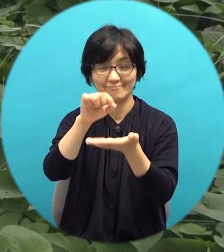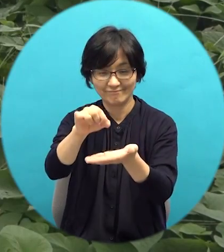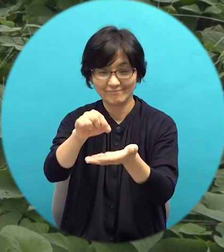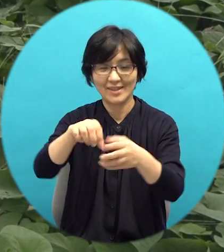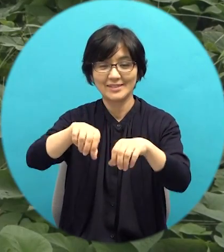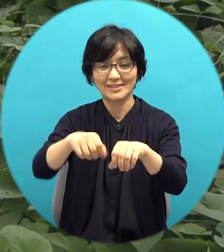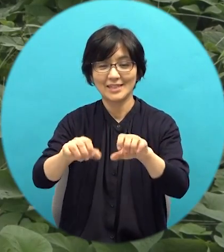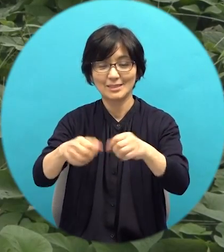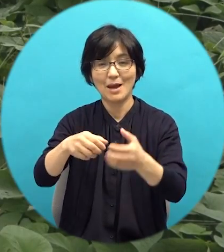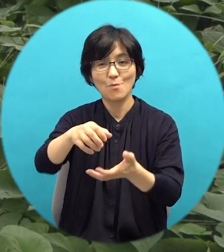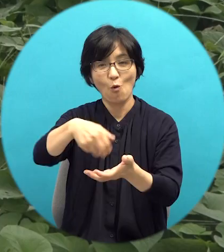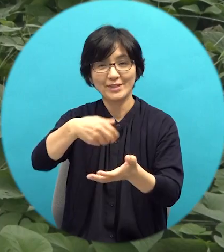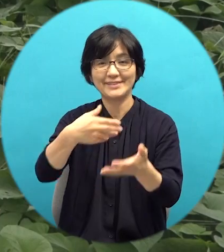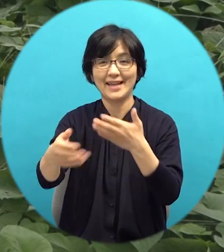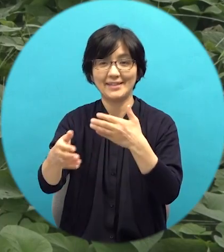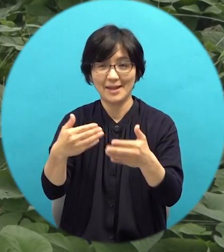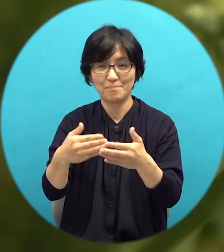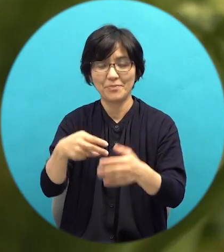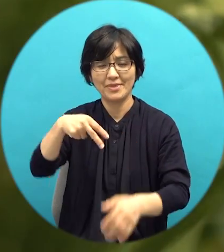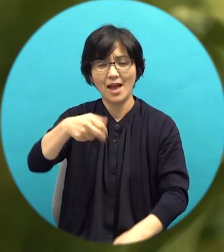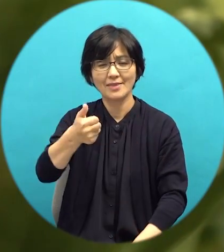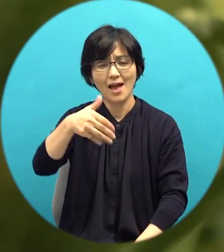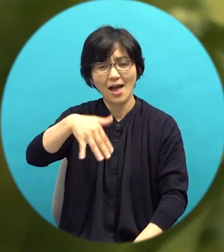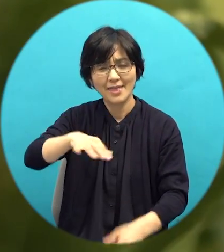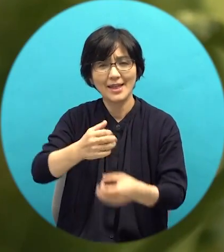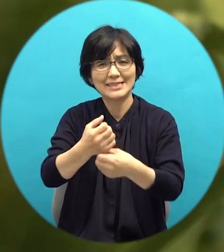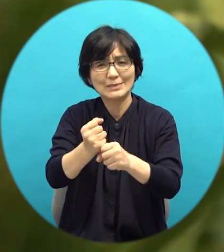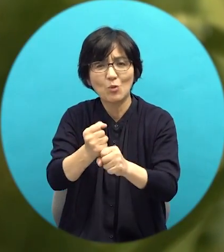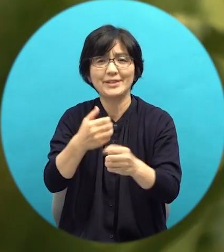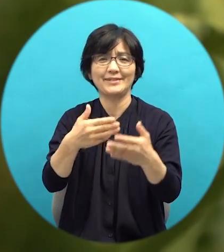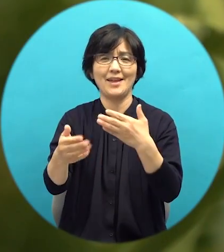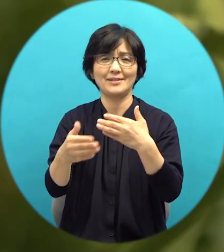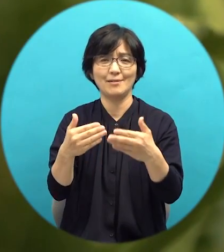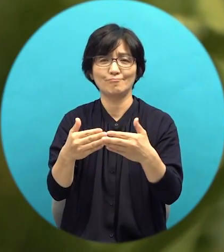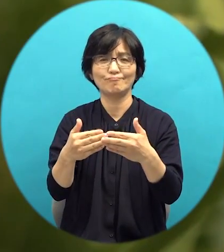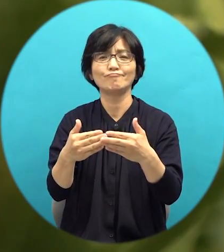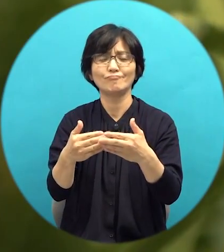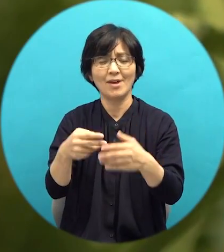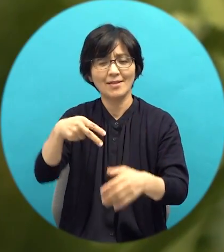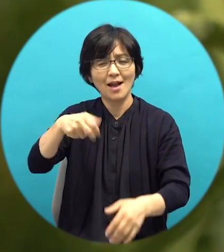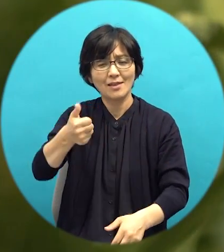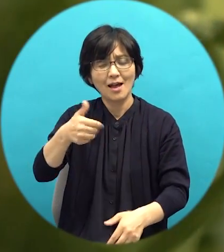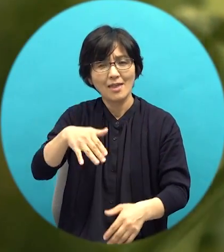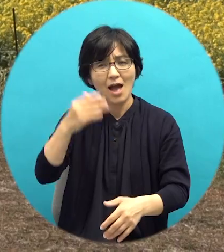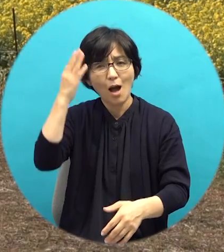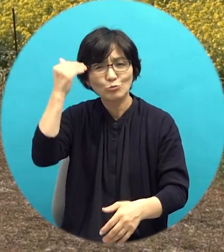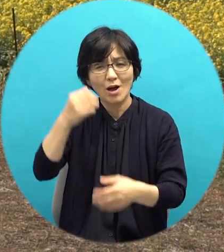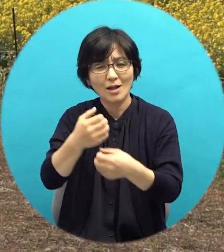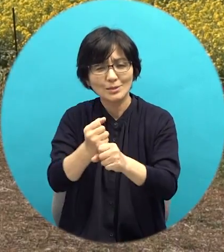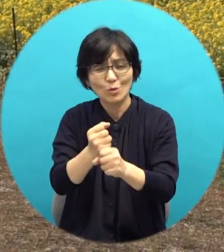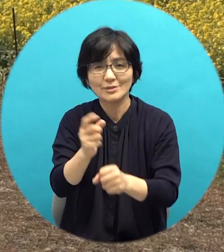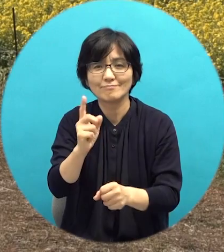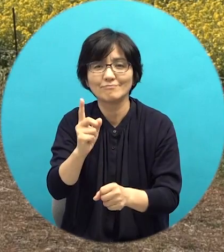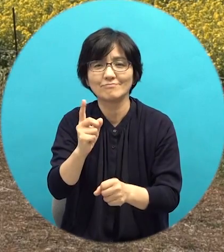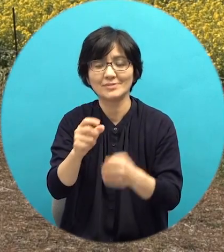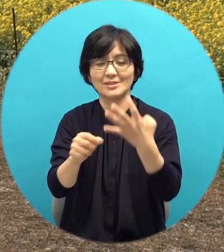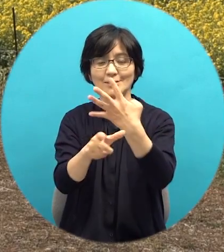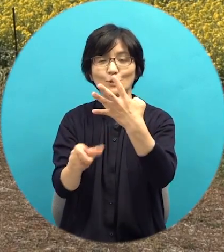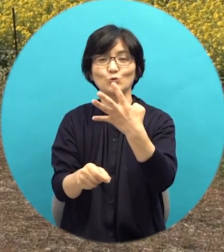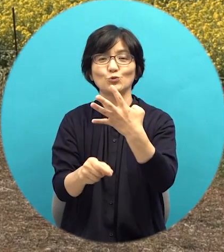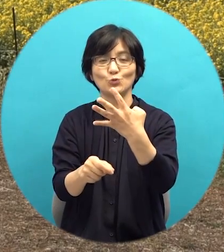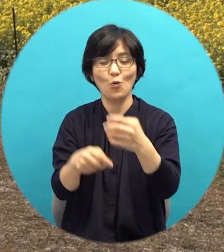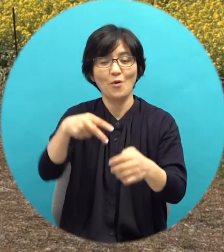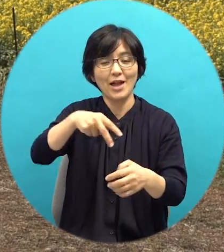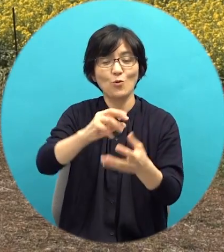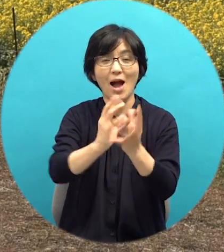さつまいも掘り体験、菜種絞り体験をやっています。菜種油絞りですけども、4月に採